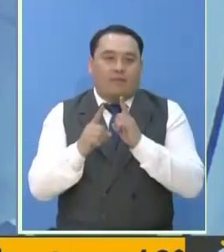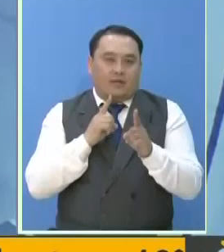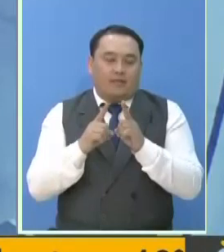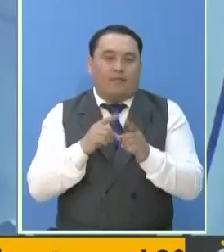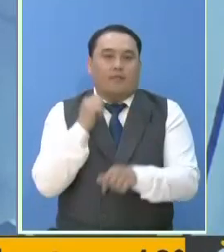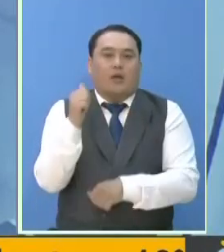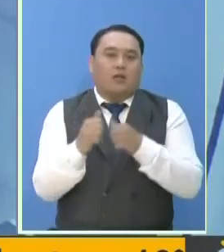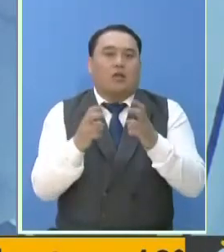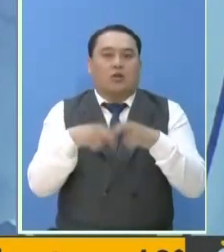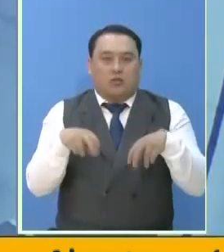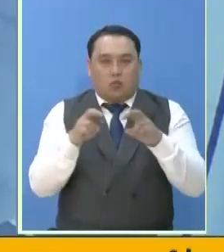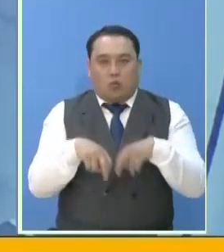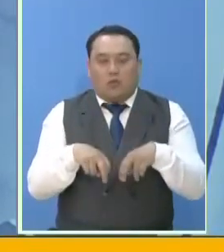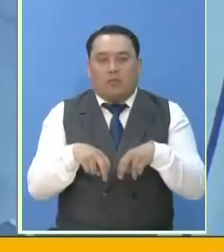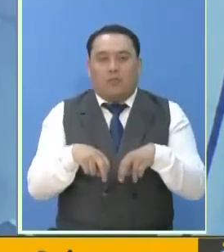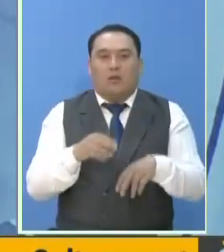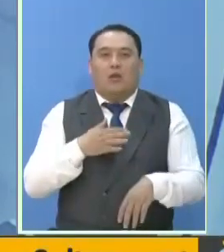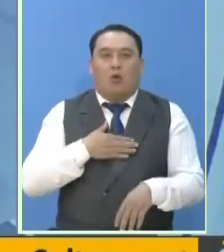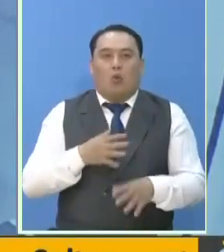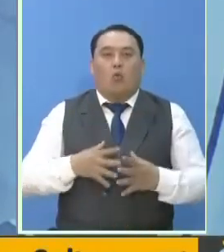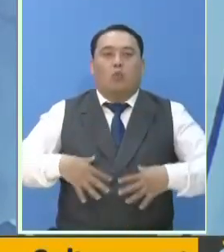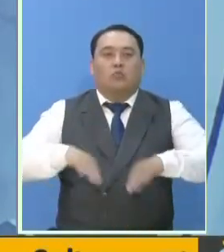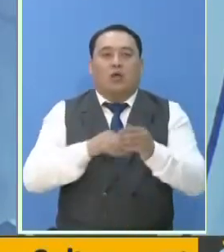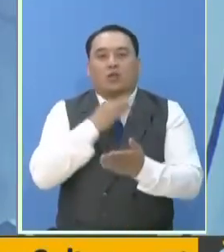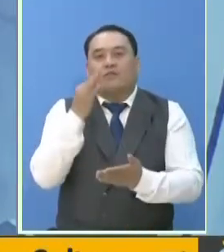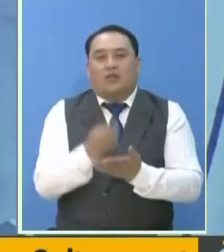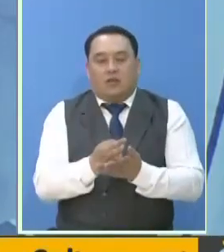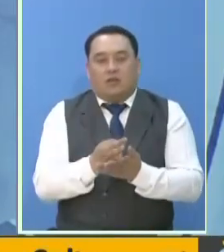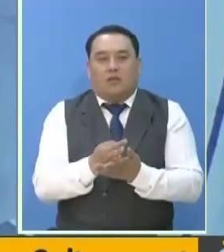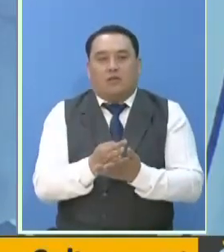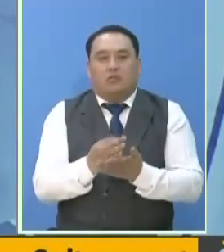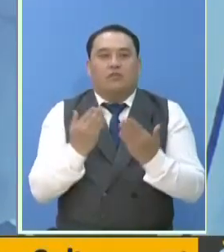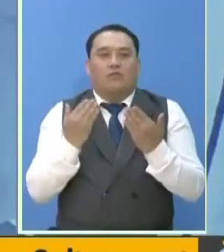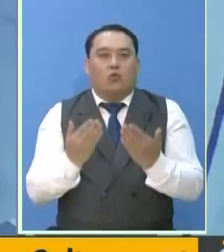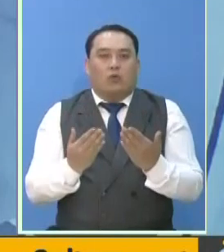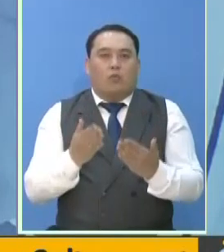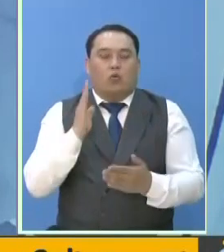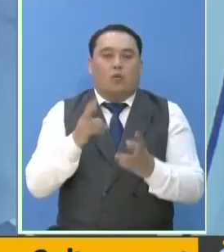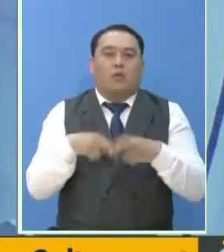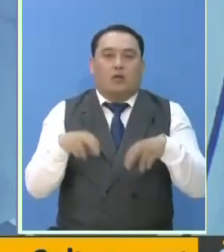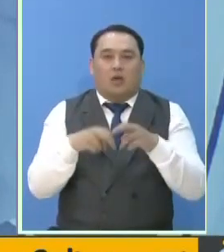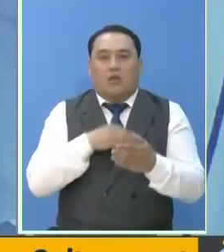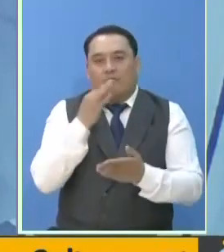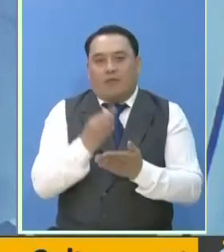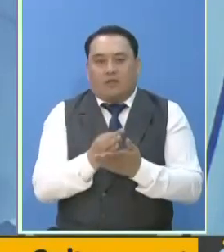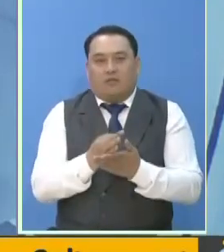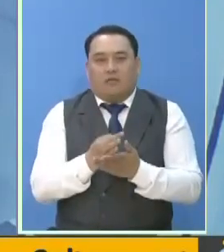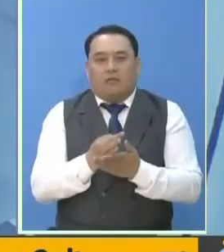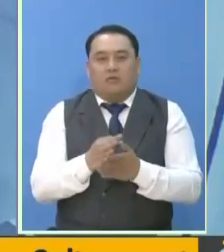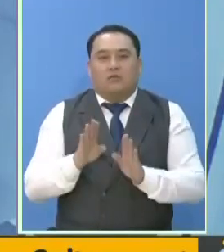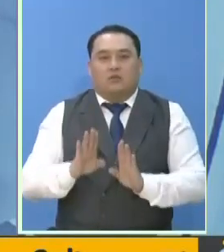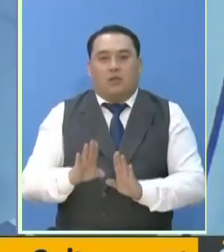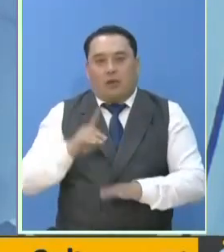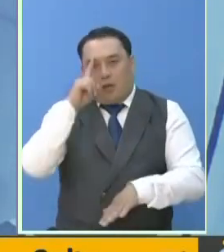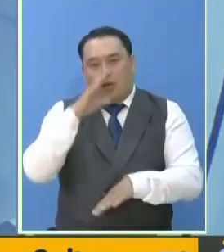этот материал рассмотрим и обществу дадим ответ. Но в данном случае мы будем рассматривать ответственность именно заместителя